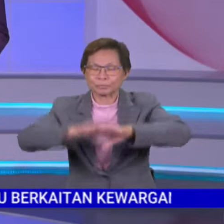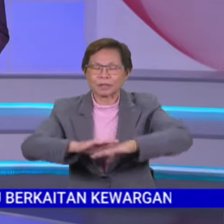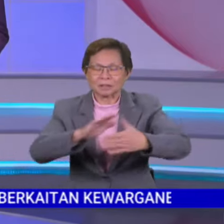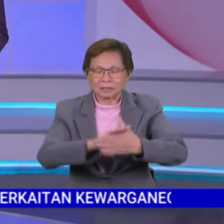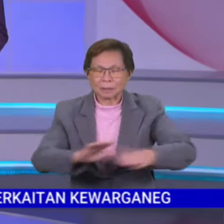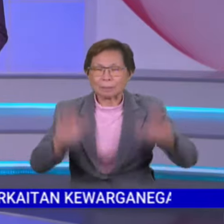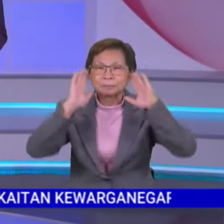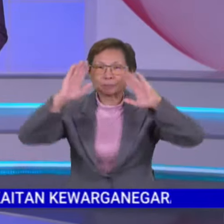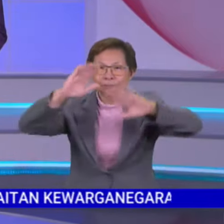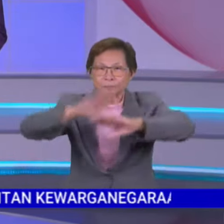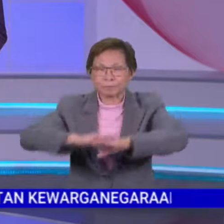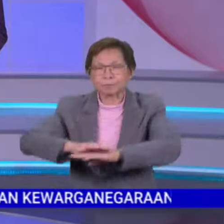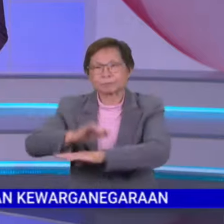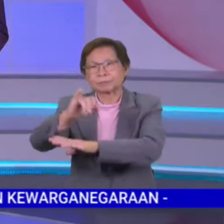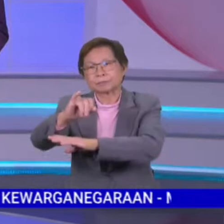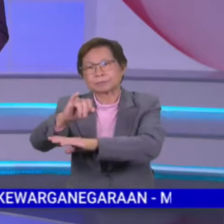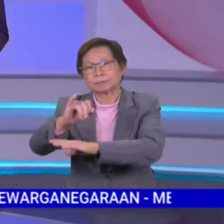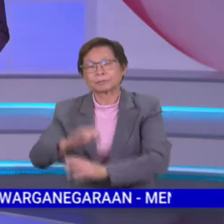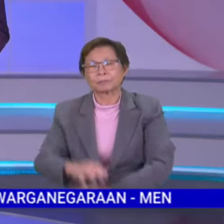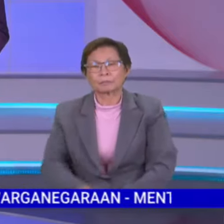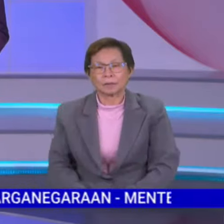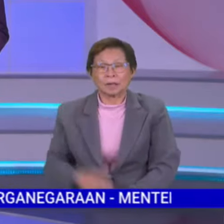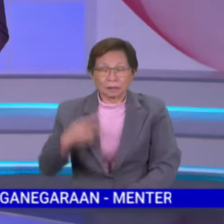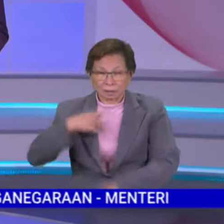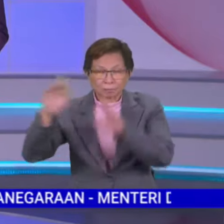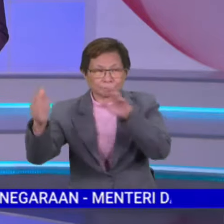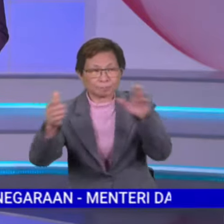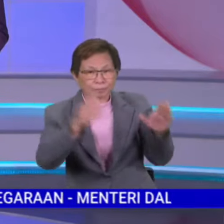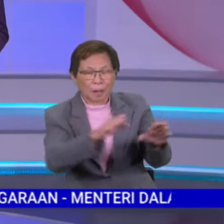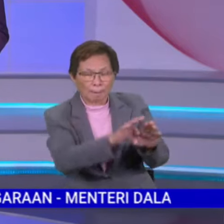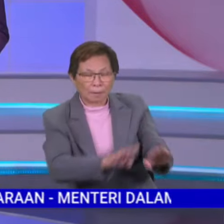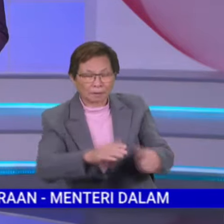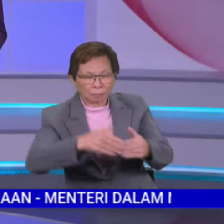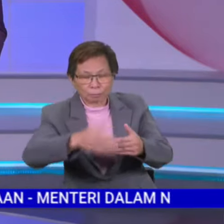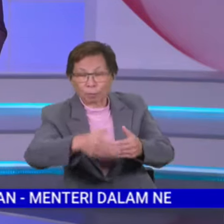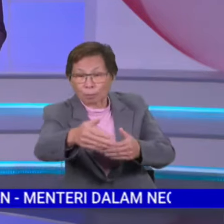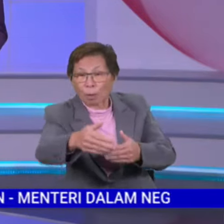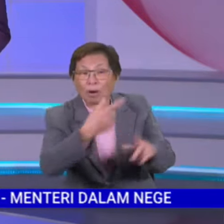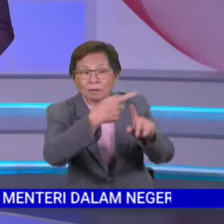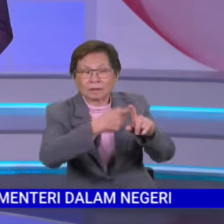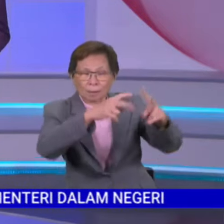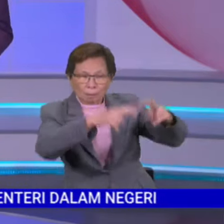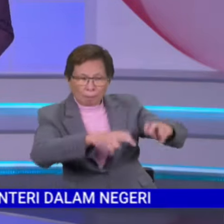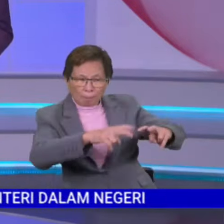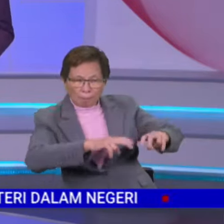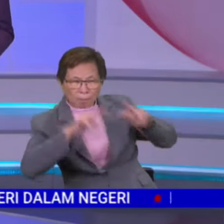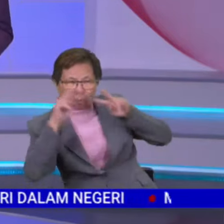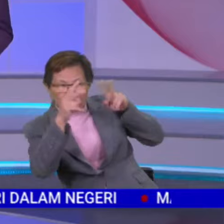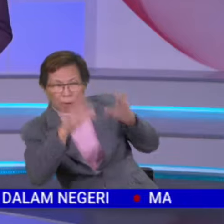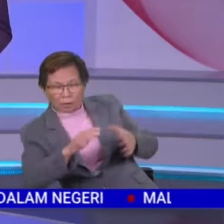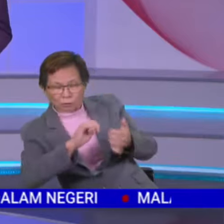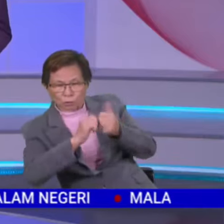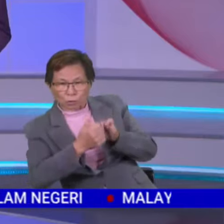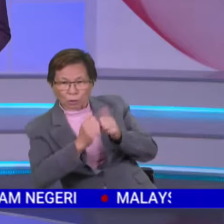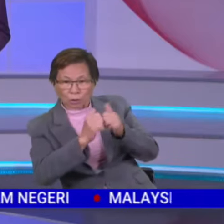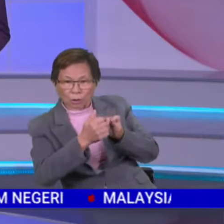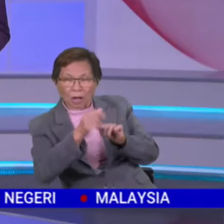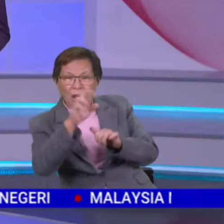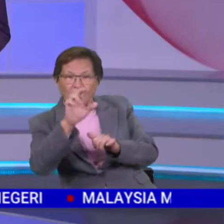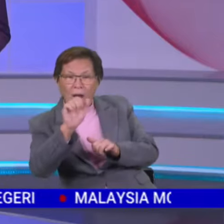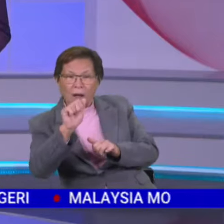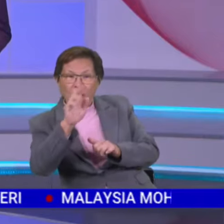Selamat menunaikan solat fardu isyak. Baik, kita beralih ke perkembangan seterusnya. Berdasarkan analisis pemerhati sukan Datuk Dr. Pekan